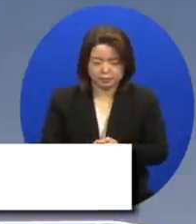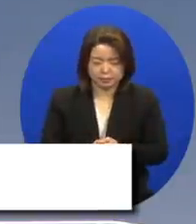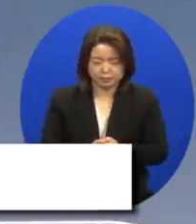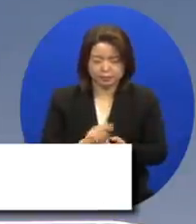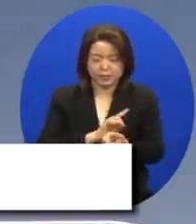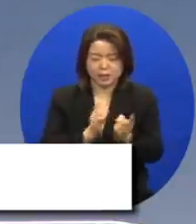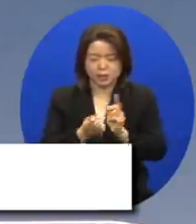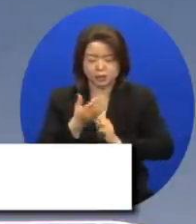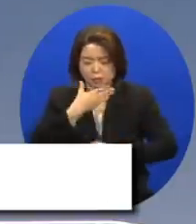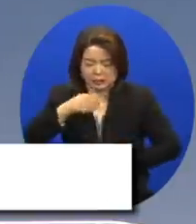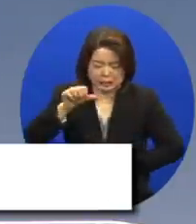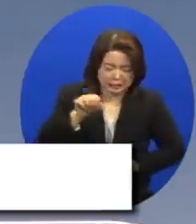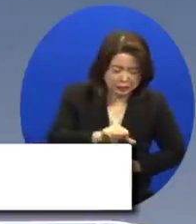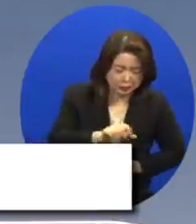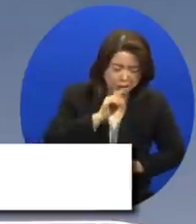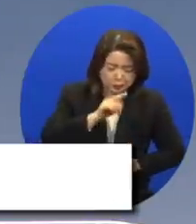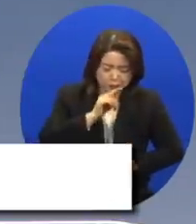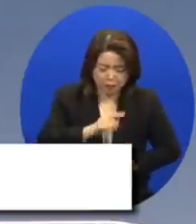서로 저주하고